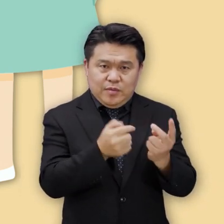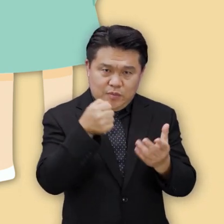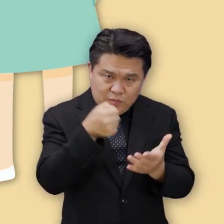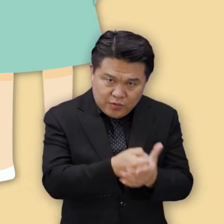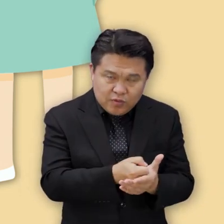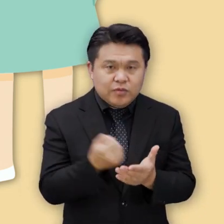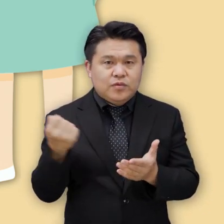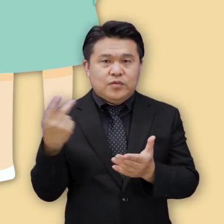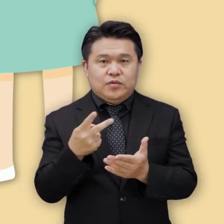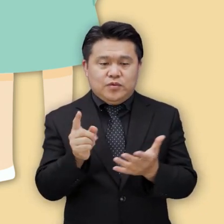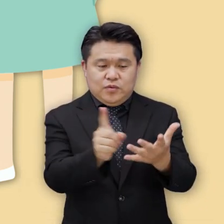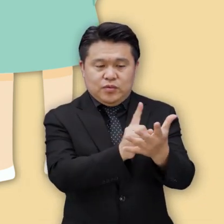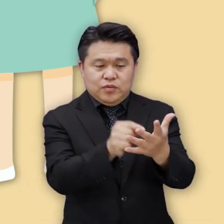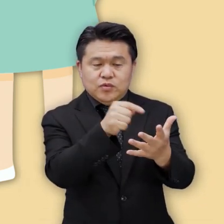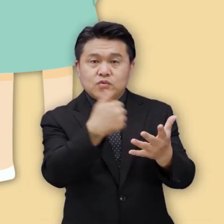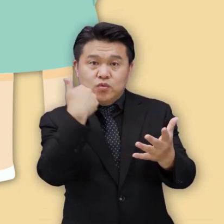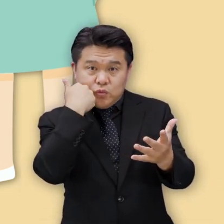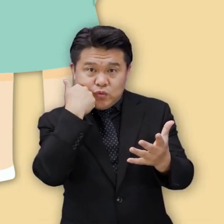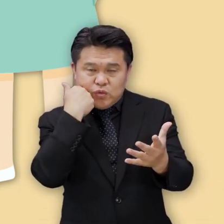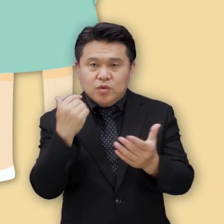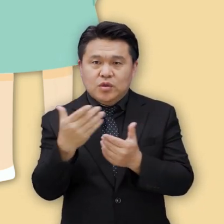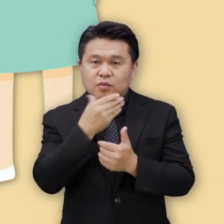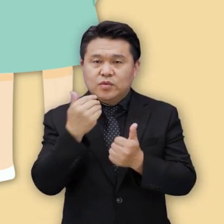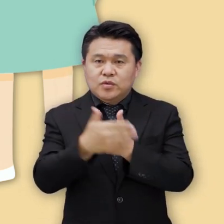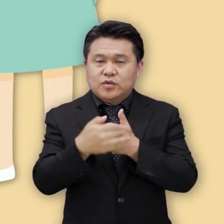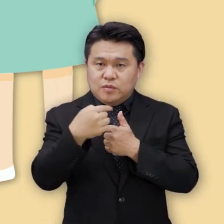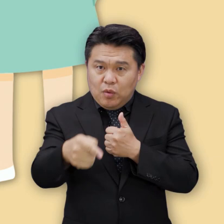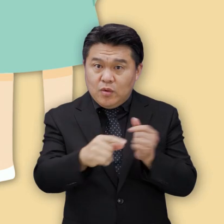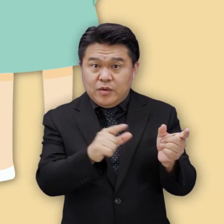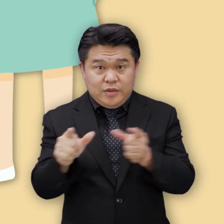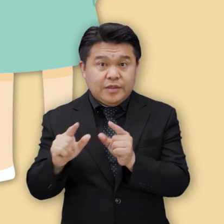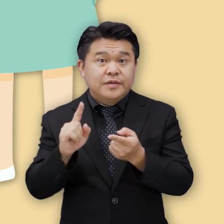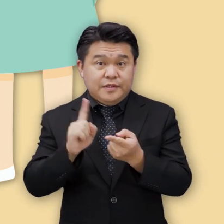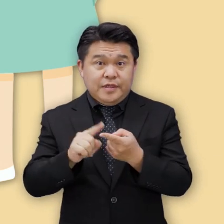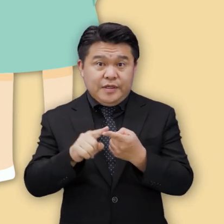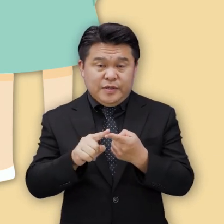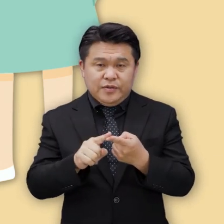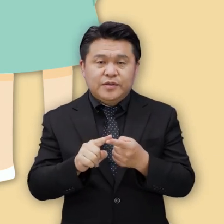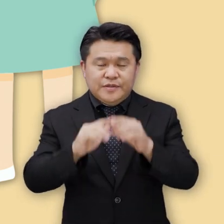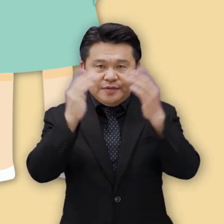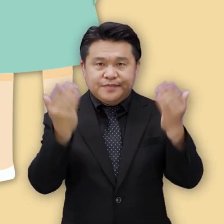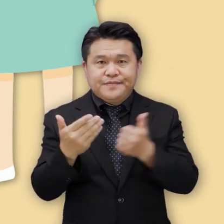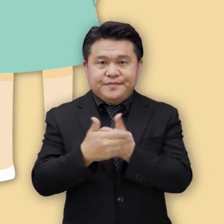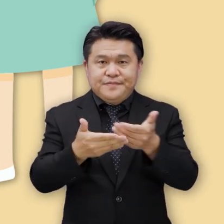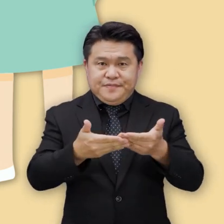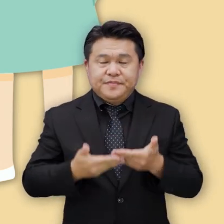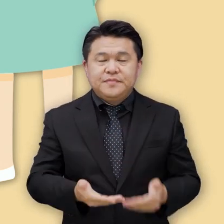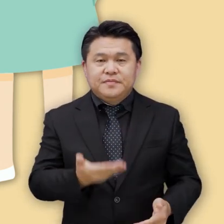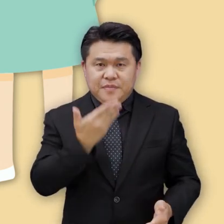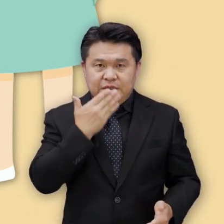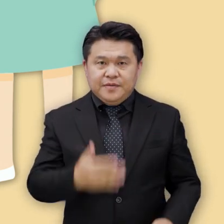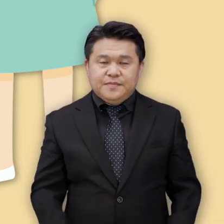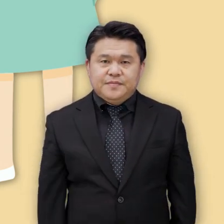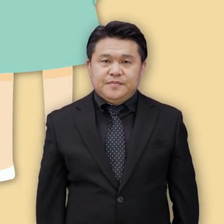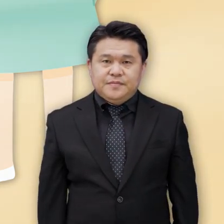결정하고 어떤 사람들을 만날지, 어떤 복지 서비스를 받을지 등 친변에 관한 것도 도움을 받을 수